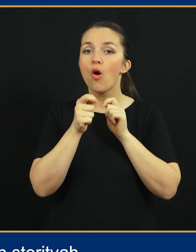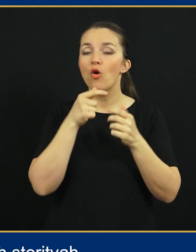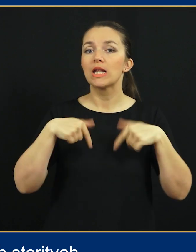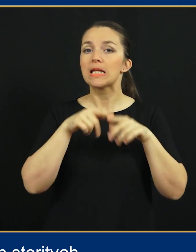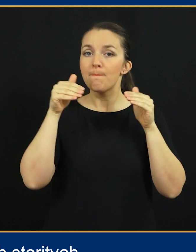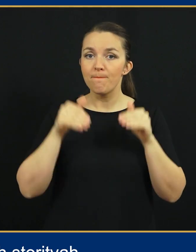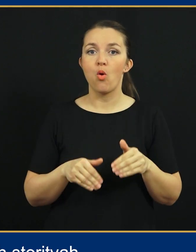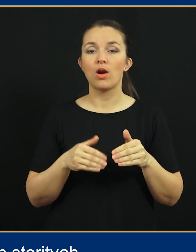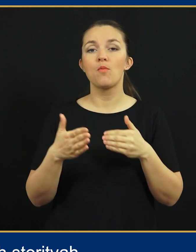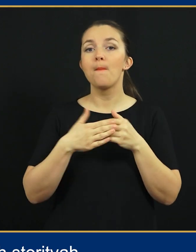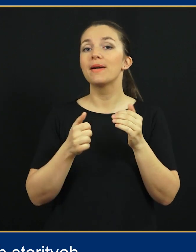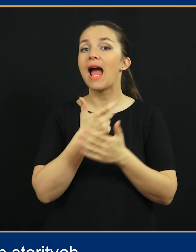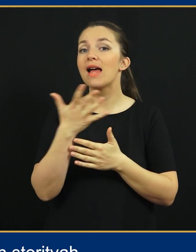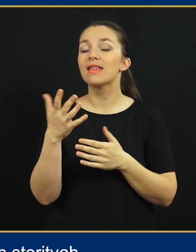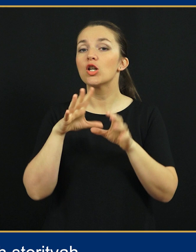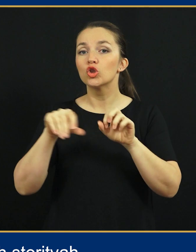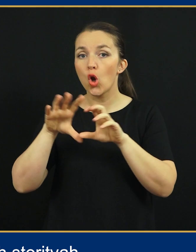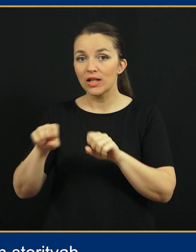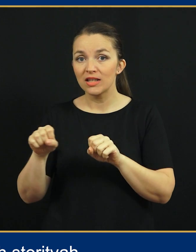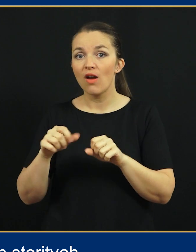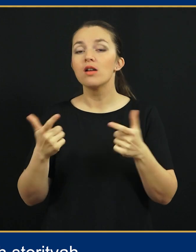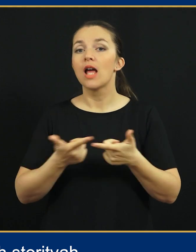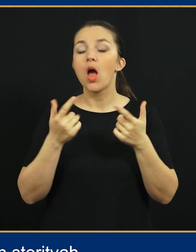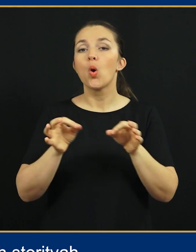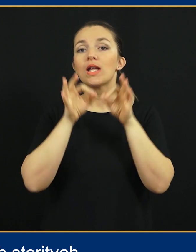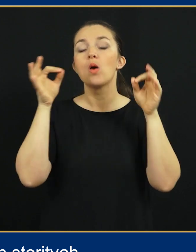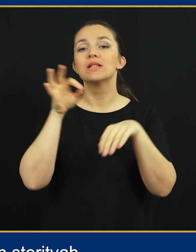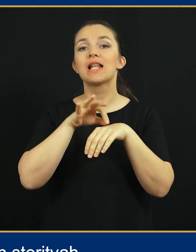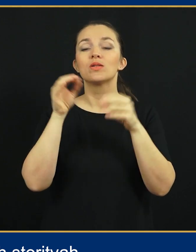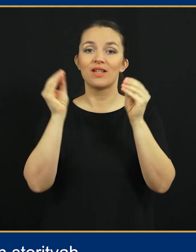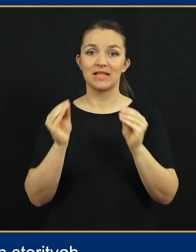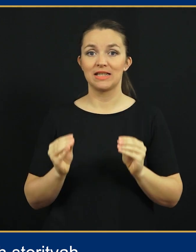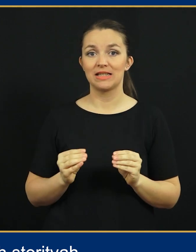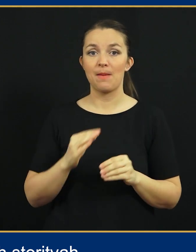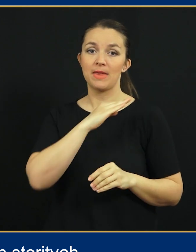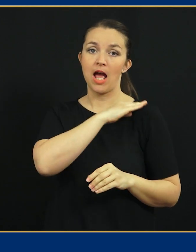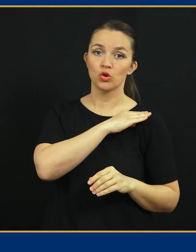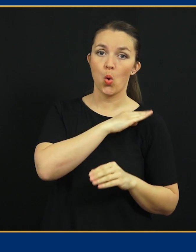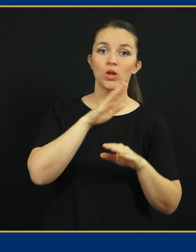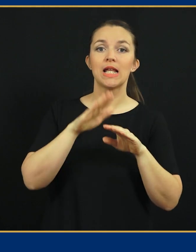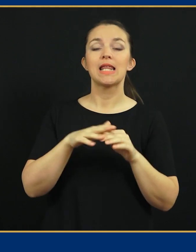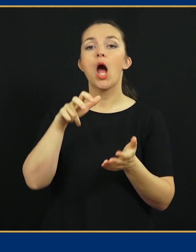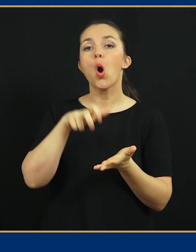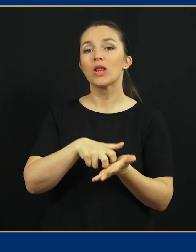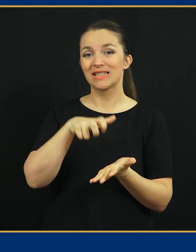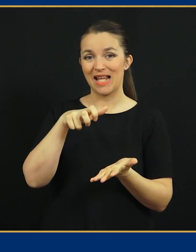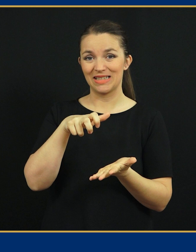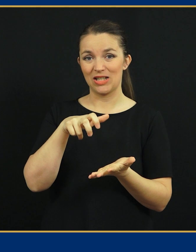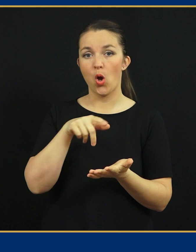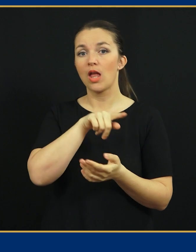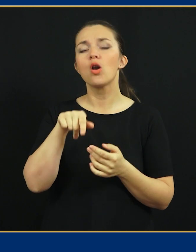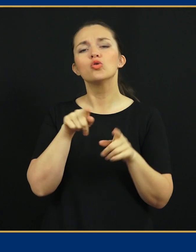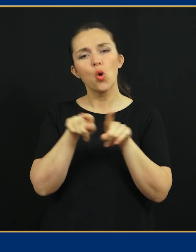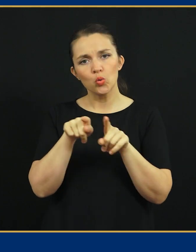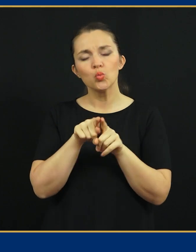se moramo, pri katerih storitvah se lahko javni zdravstveni sistem nasloni na koncesionarje, ki so